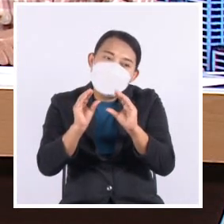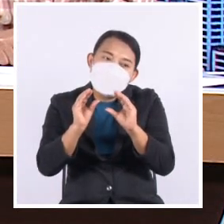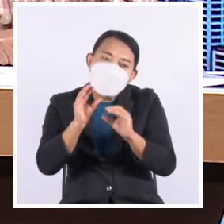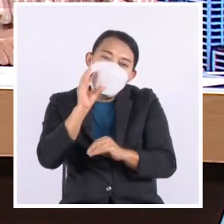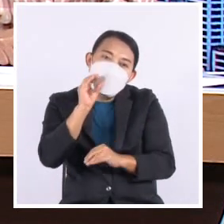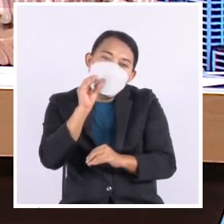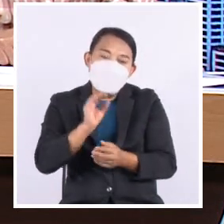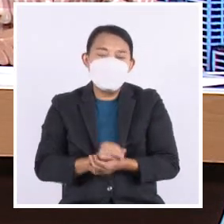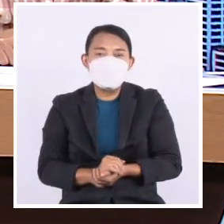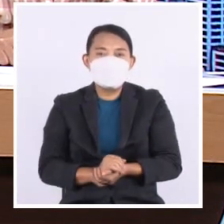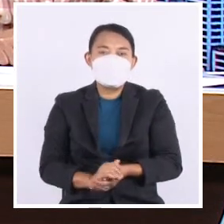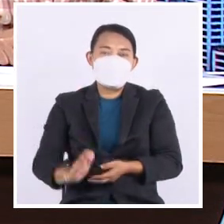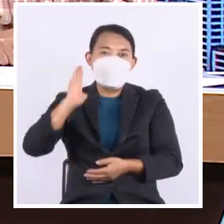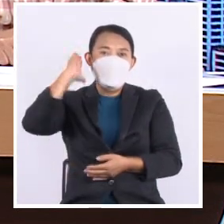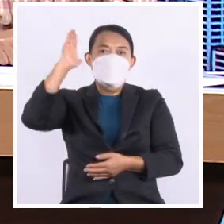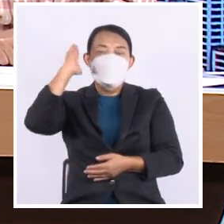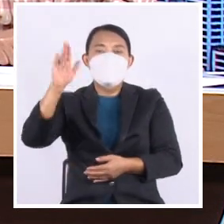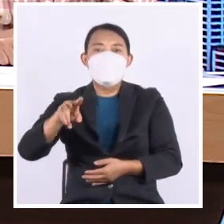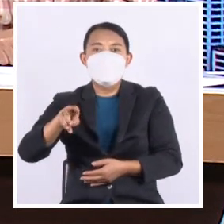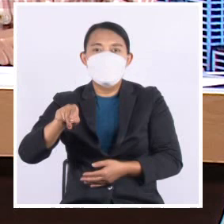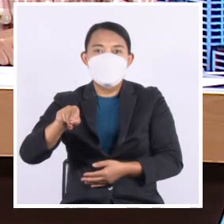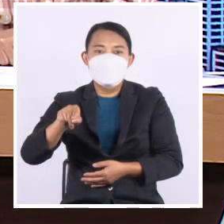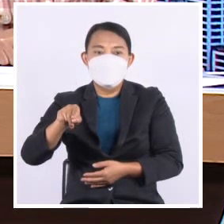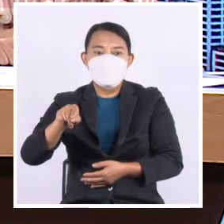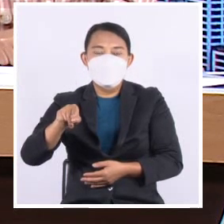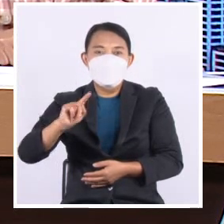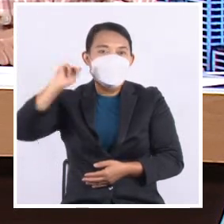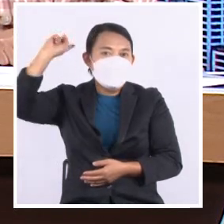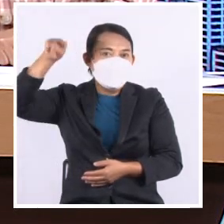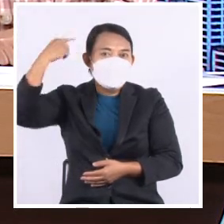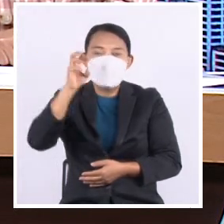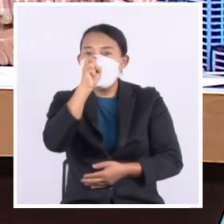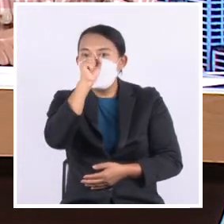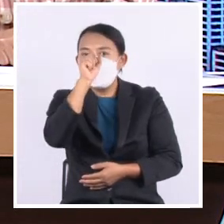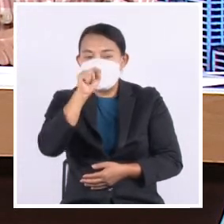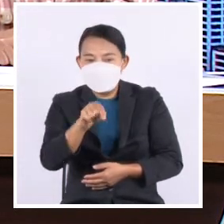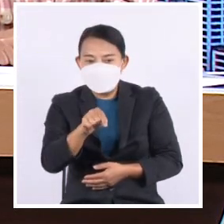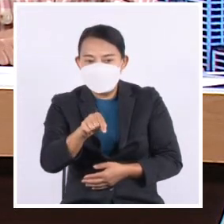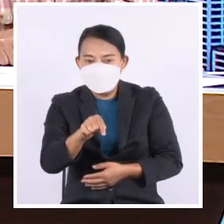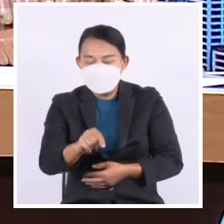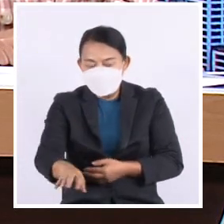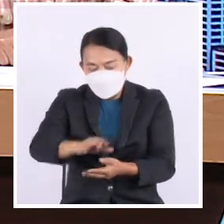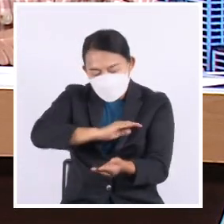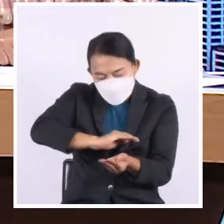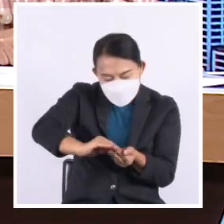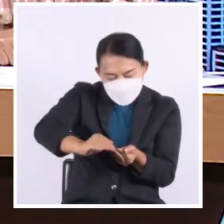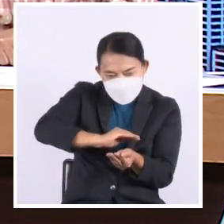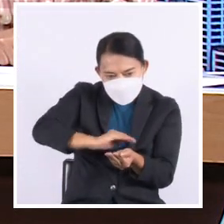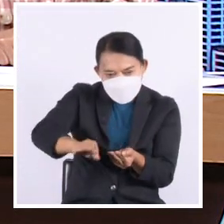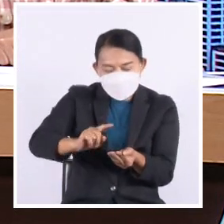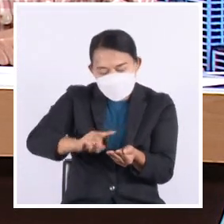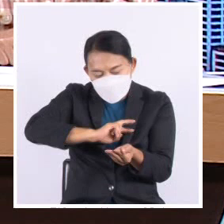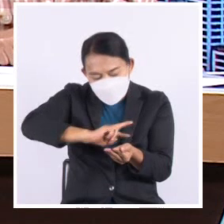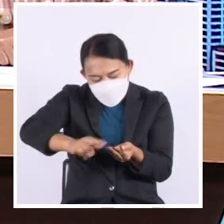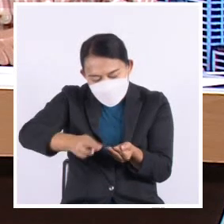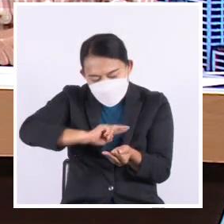ผู้เป็นสามีก็คือคุณชาญวิทย์เนี่ยนะครับก็เลยให้ภรรยาพิสูจน์นี่เธอเดี๋ยวฉันจะปอกมะม่วงให้เธอกินนะ เป็นสามี